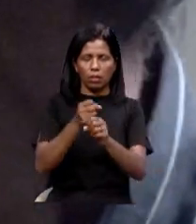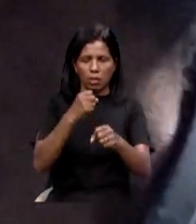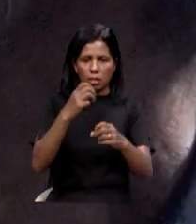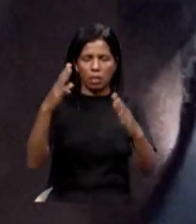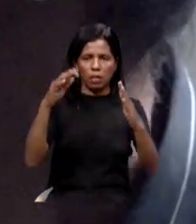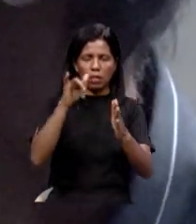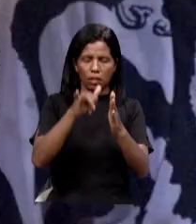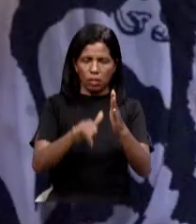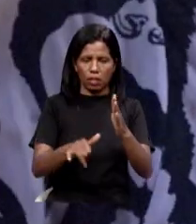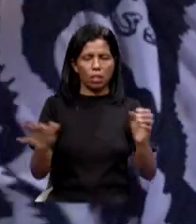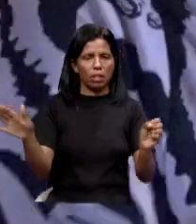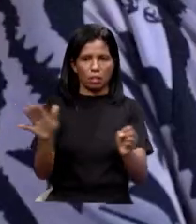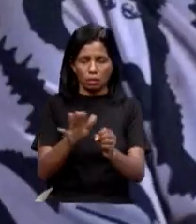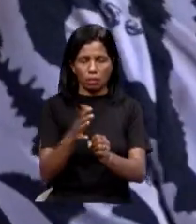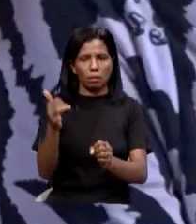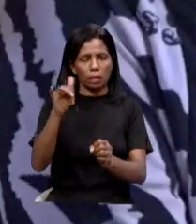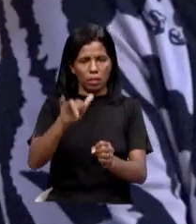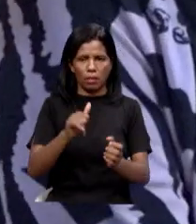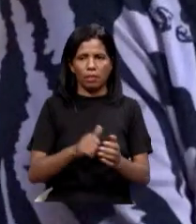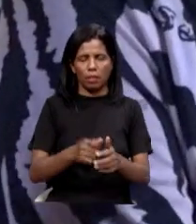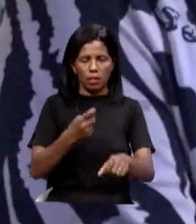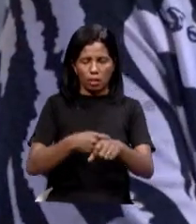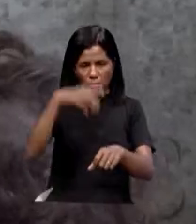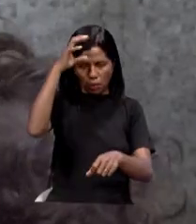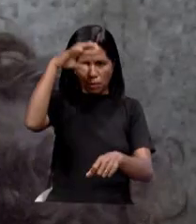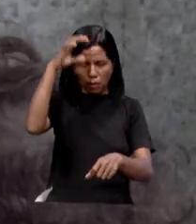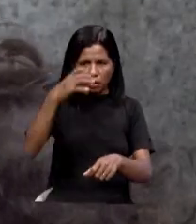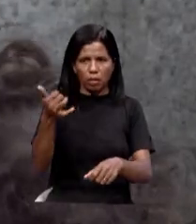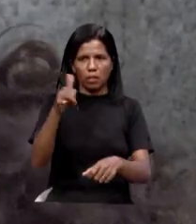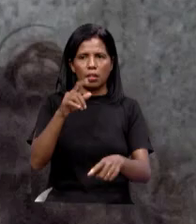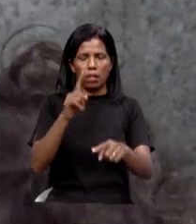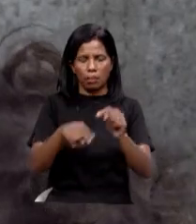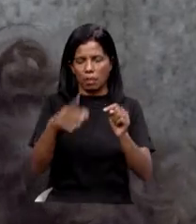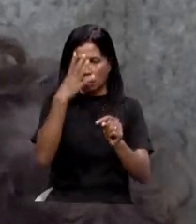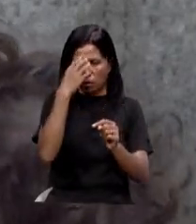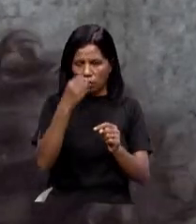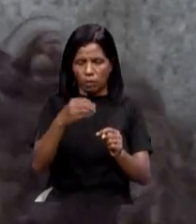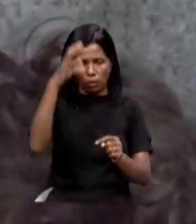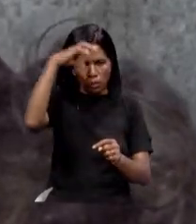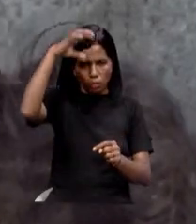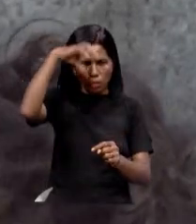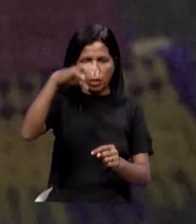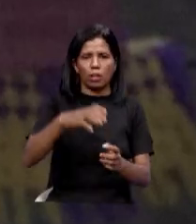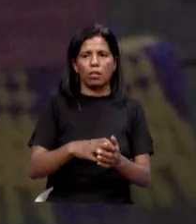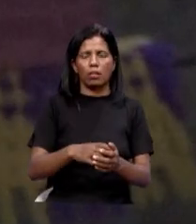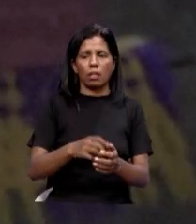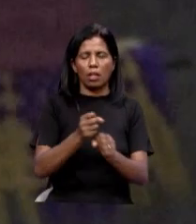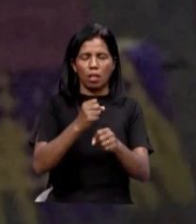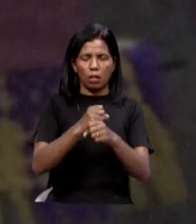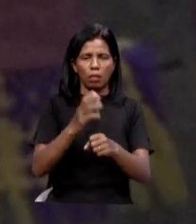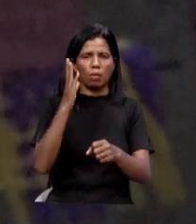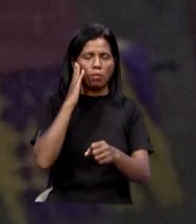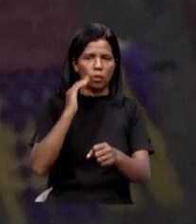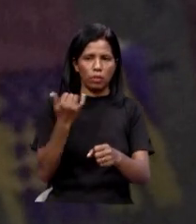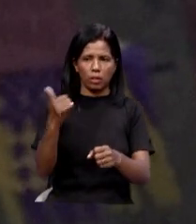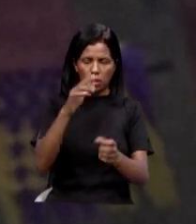la sufisienti basira. Tambah ia tempo udang sirah labele toba. Udan bentung no habokong sira